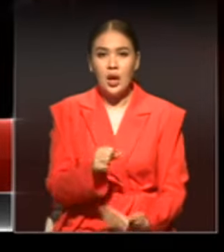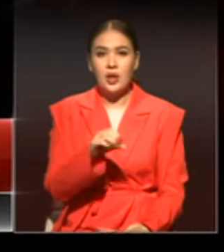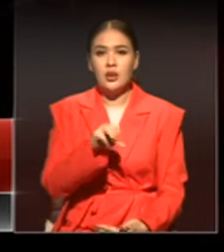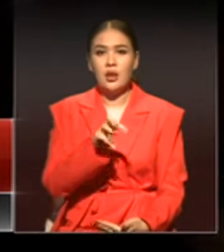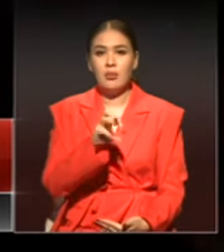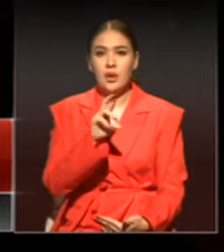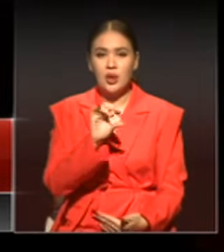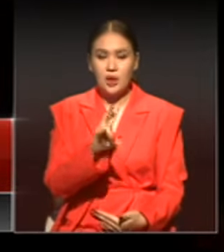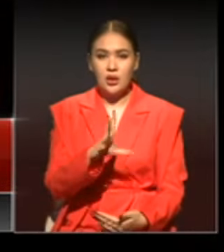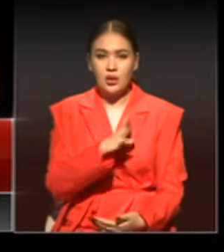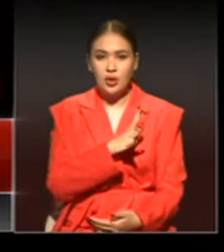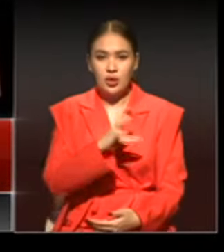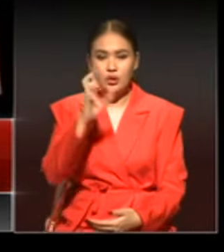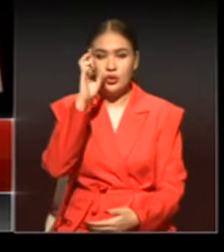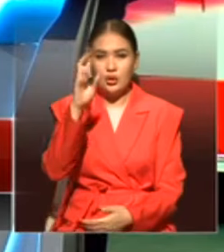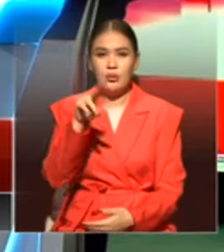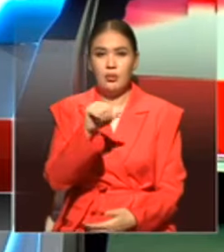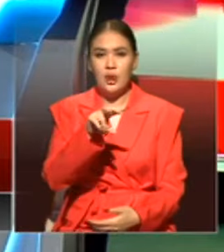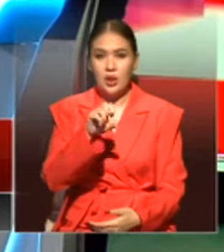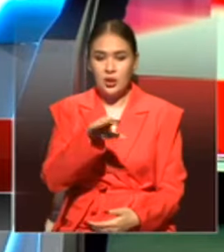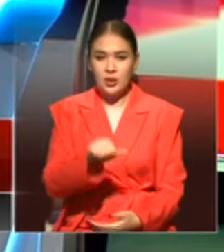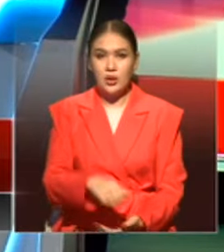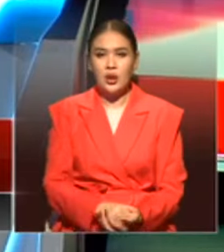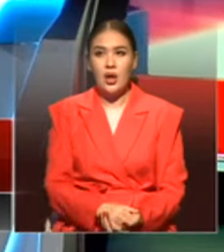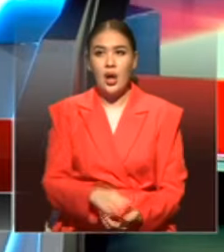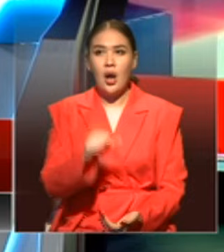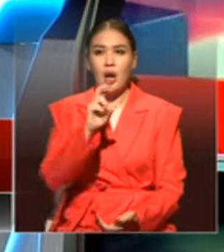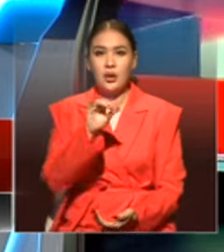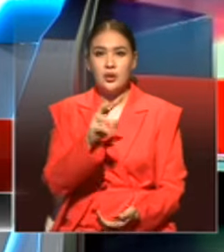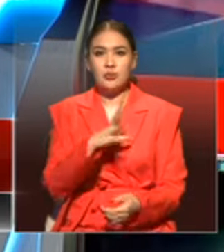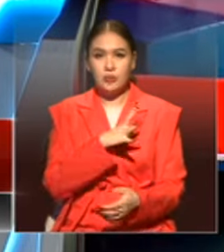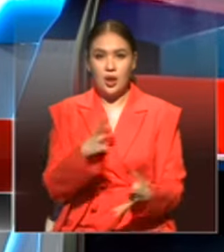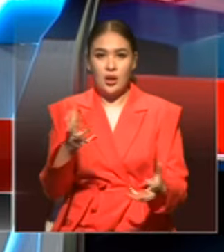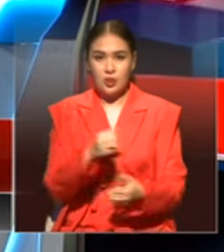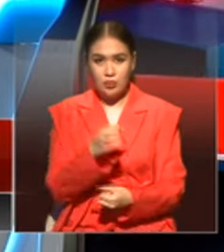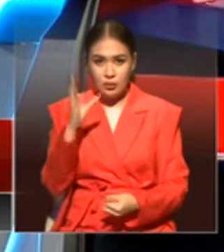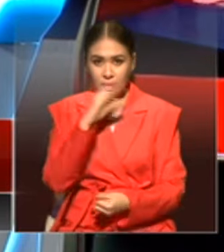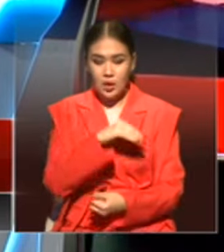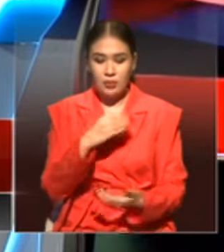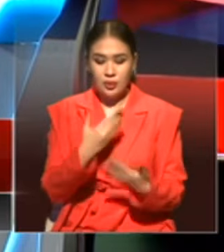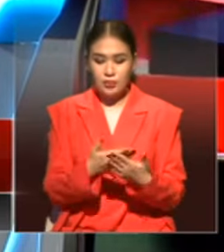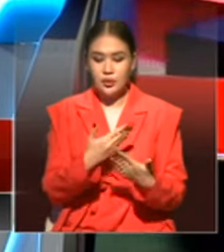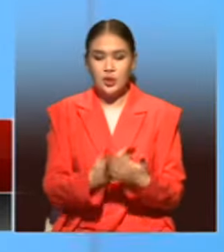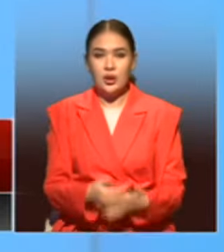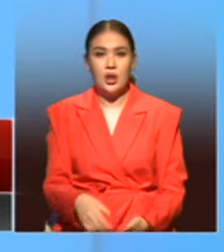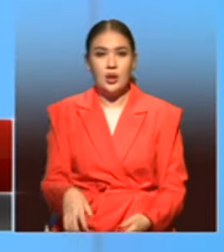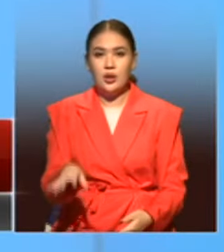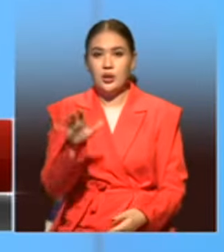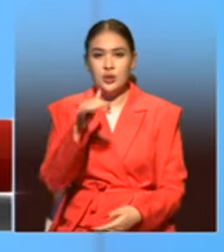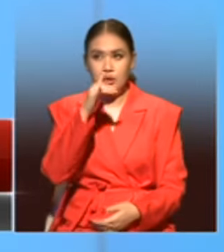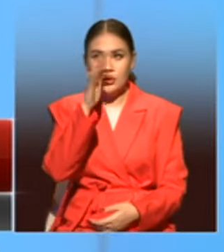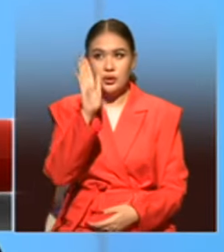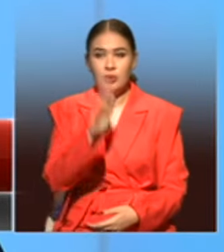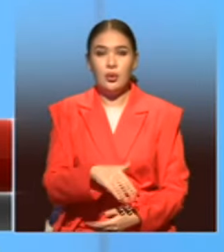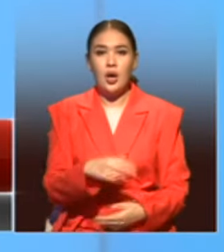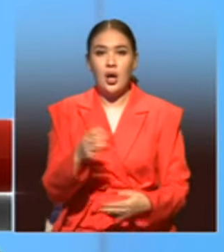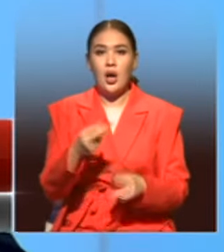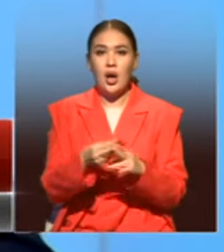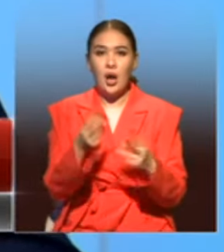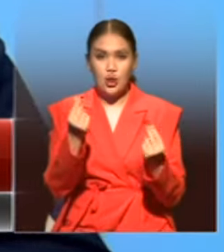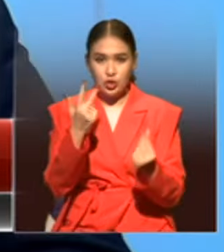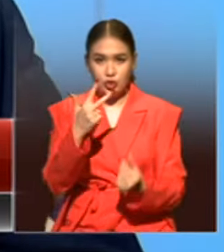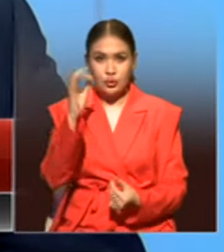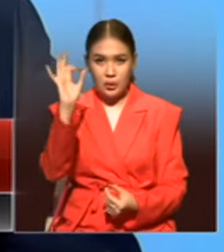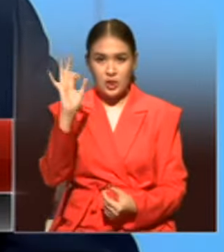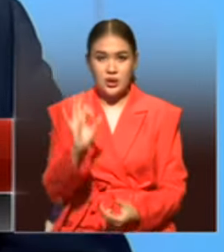ұлттық палатасы және тағы басқа жаңағыдай өзінің әкімдікке жақын жүргендер ғана ала ма сонда өндірістік даму қорындағы нелі? Жоқ. Қаражатты? Жоқ. 3%-тік?